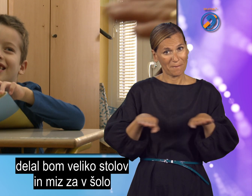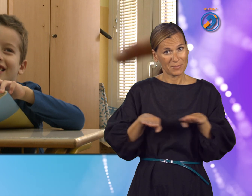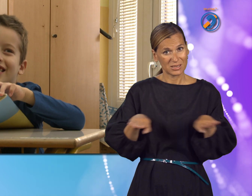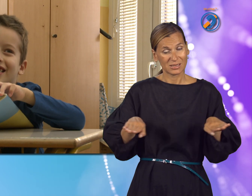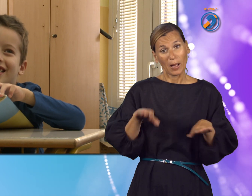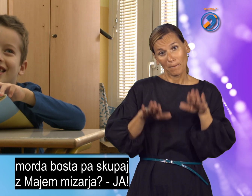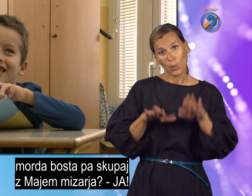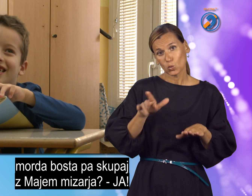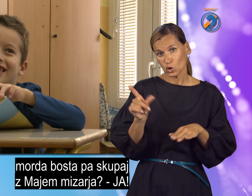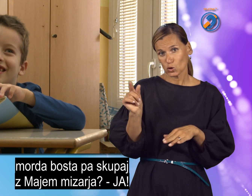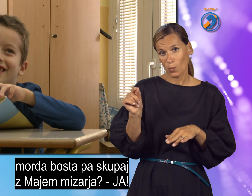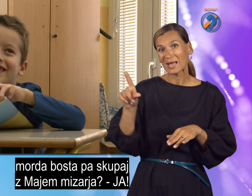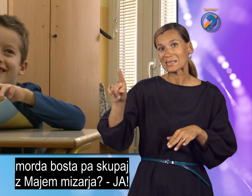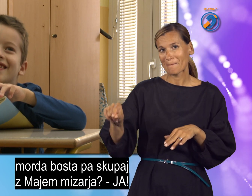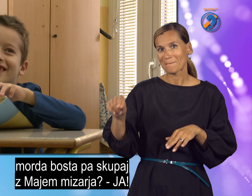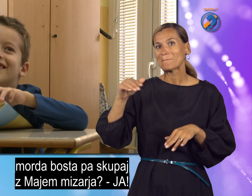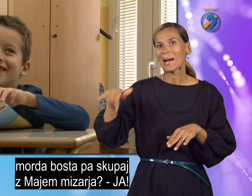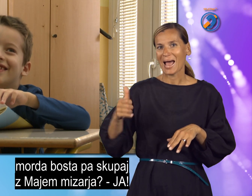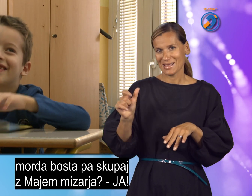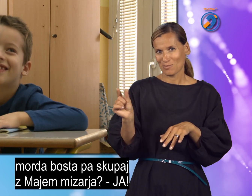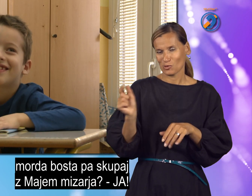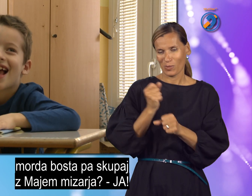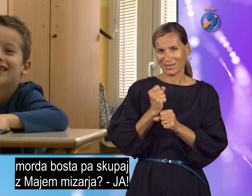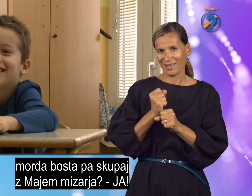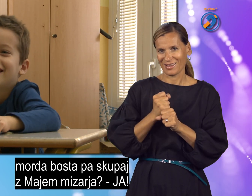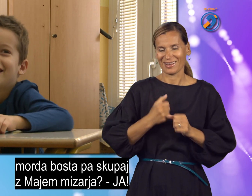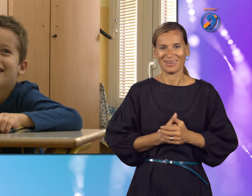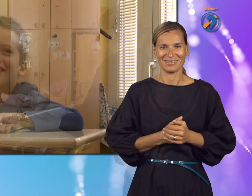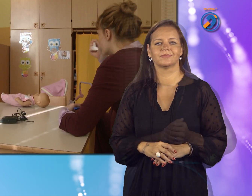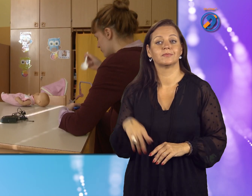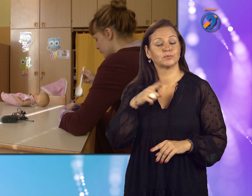Nove mize, potem bosta pa mogoče skupaj z Majem delala.